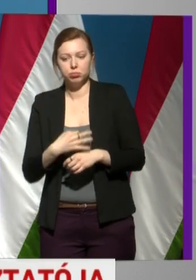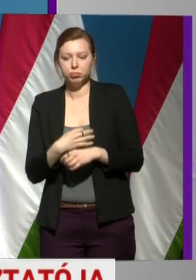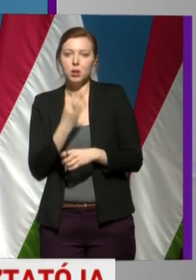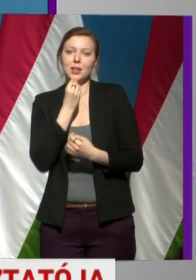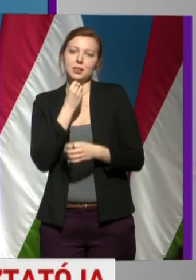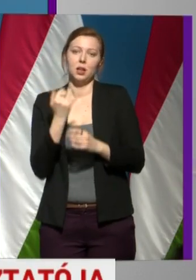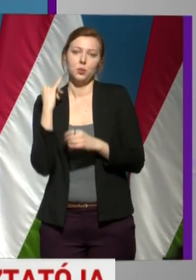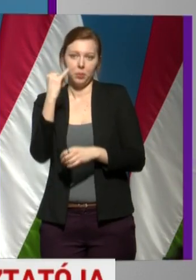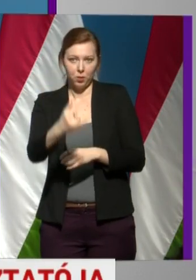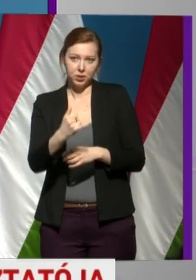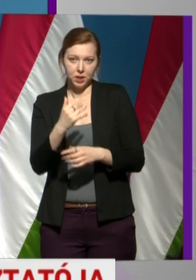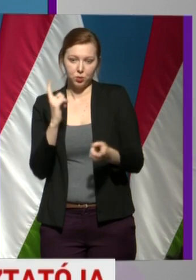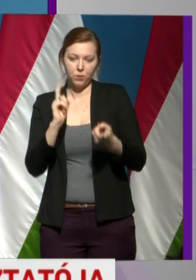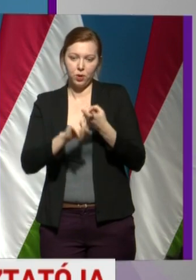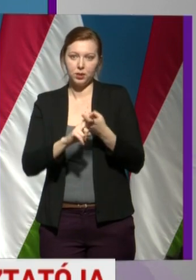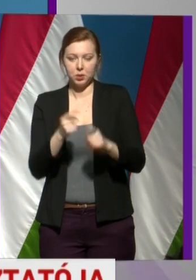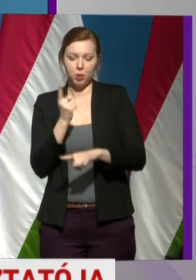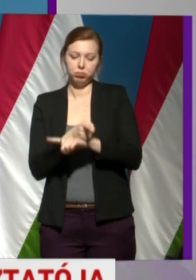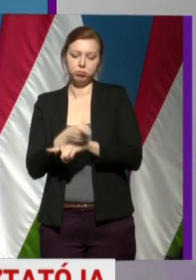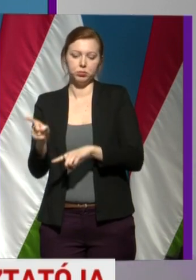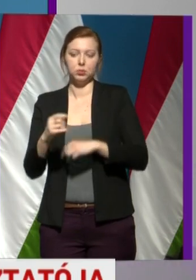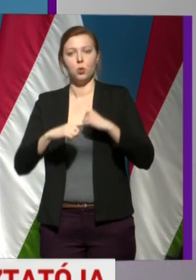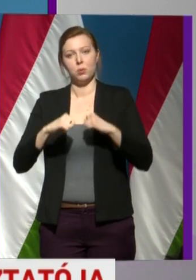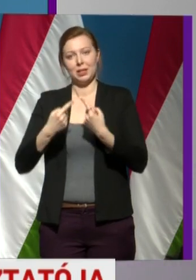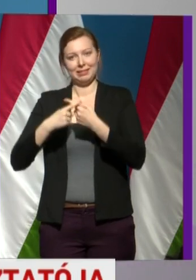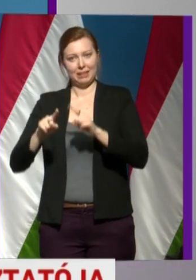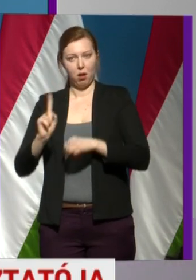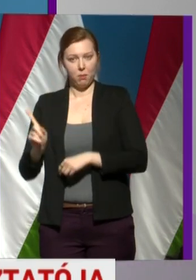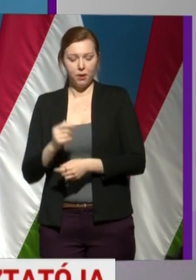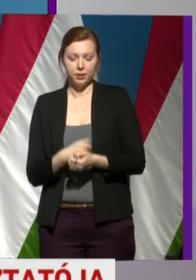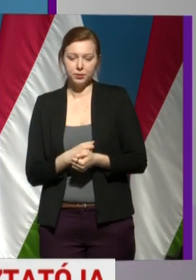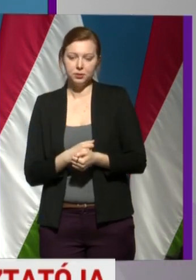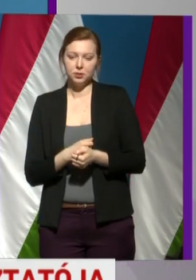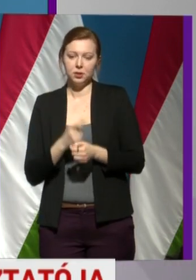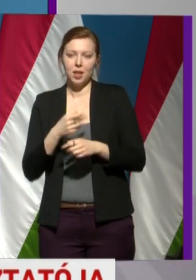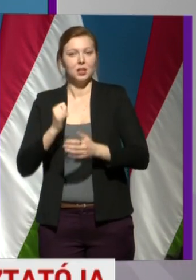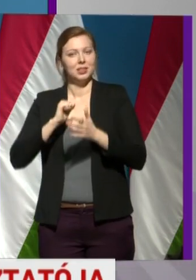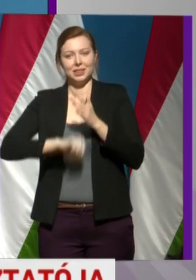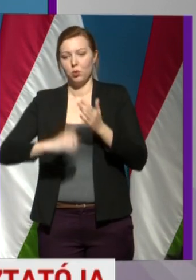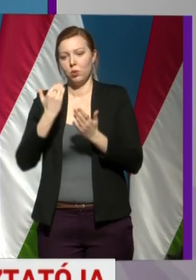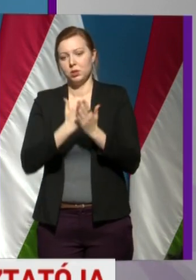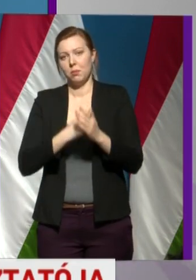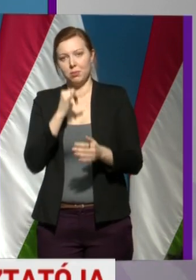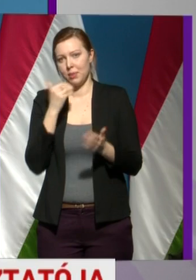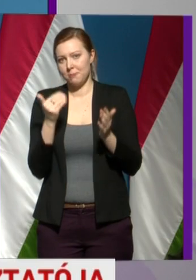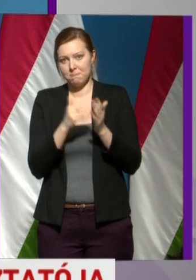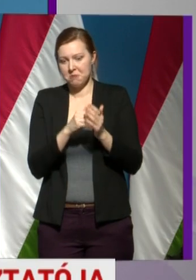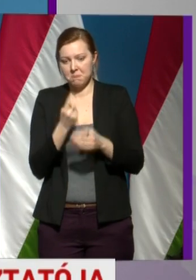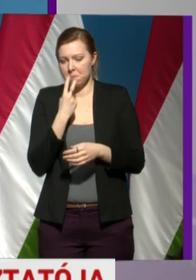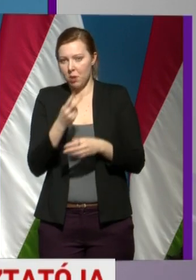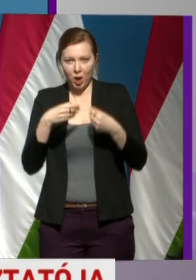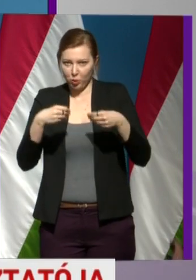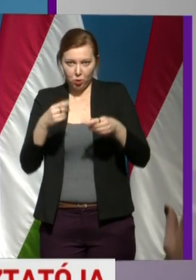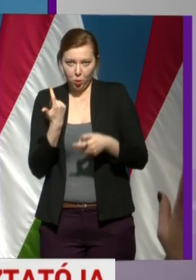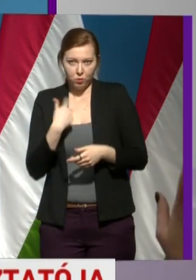beutazások vonatkozásában rendelt el a kormány tilalmat. Egyelőre ennél szigorúbb szabályok bevezetését nem látjuk